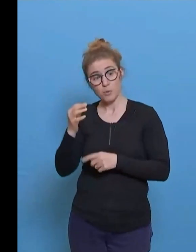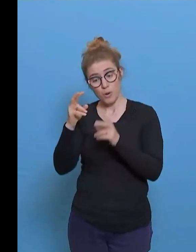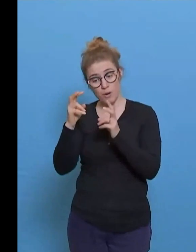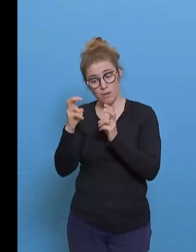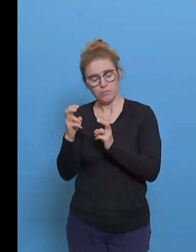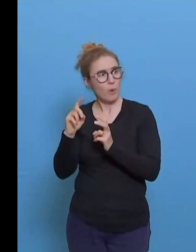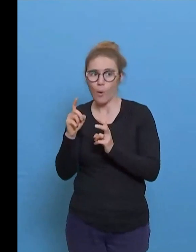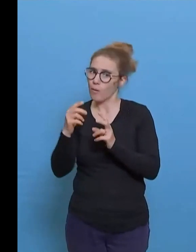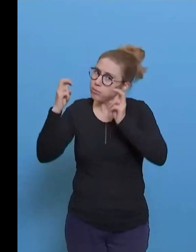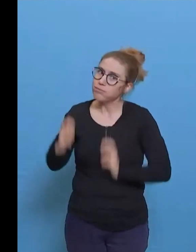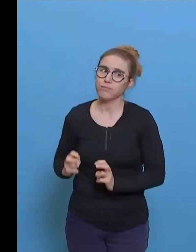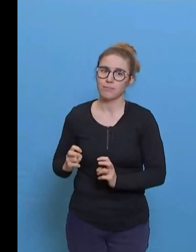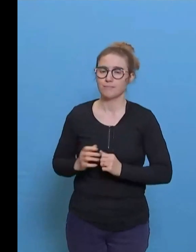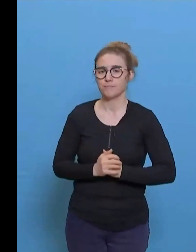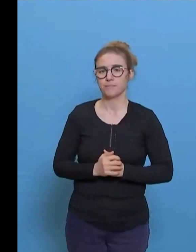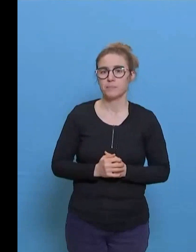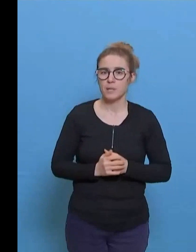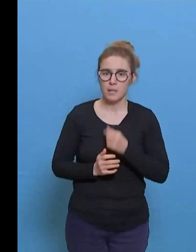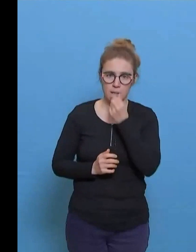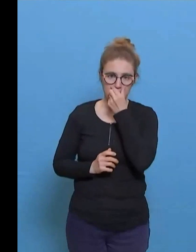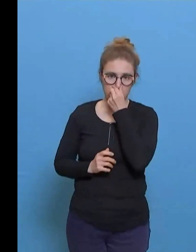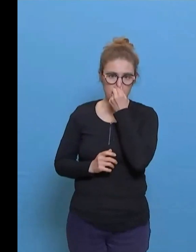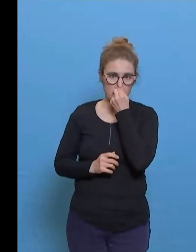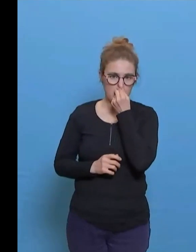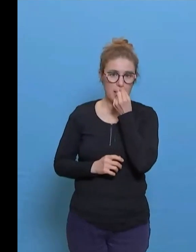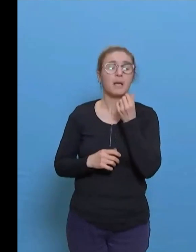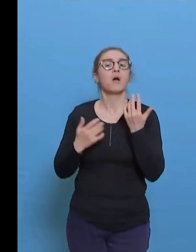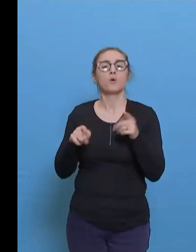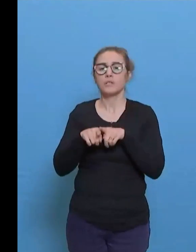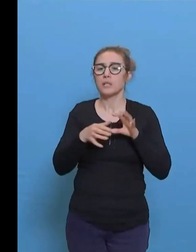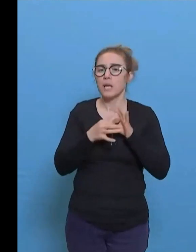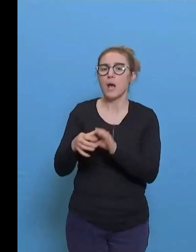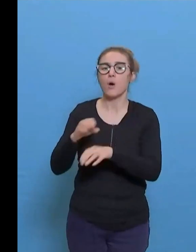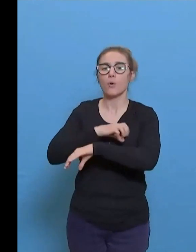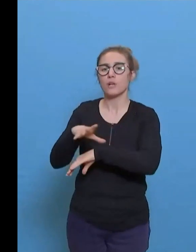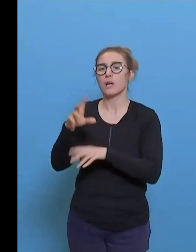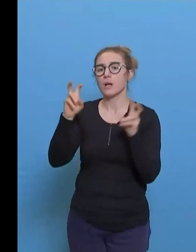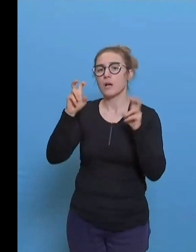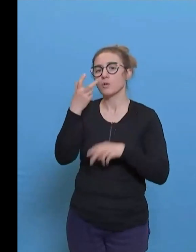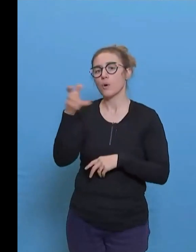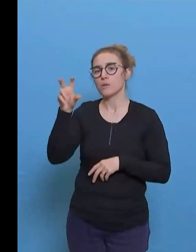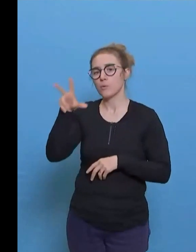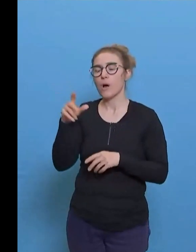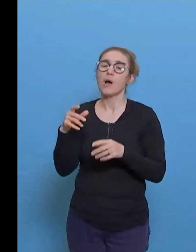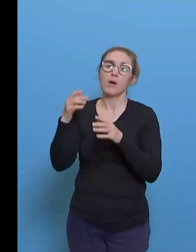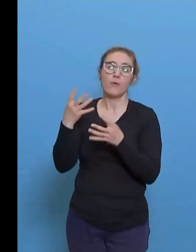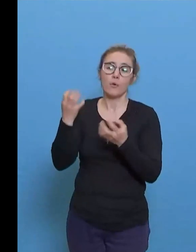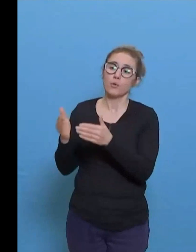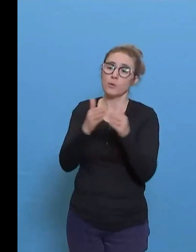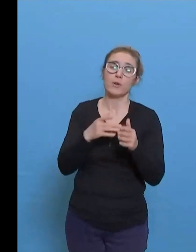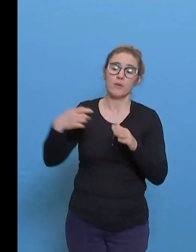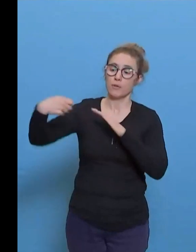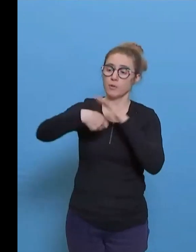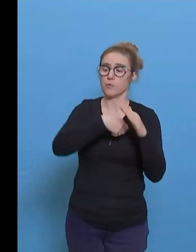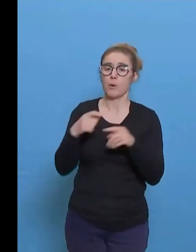moins. Je suis aussi totalement solidaire de la revue 303 qui lance un financement participatif, un beau